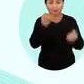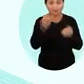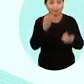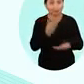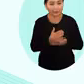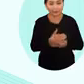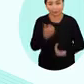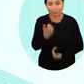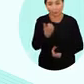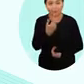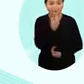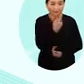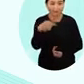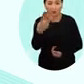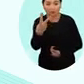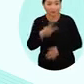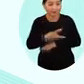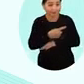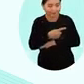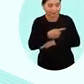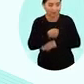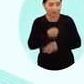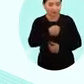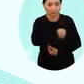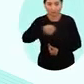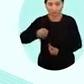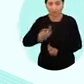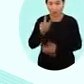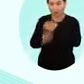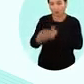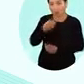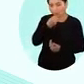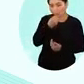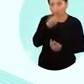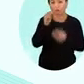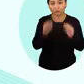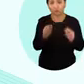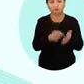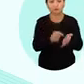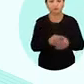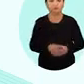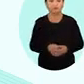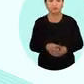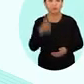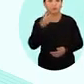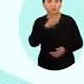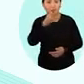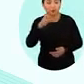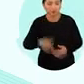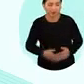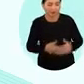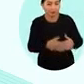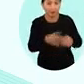Дасгал хөдөлгөөнтэй байх. Хүүхдээ 1-2 цагийн зайтай 2 хөхөө хоёуланг нь хөхүүлэх.